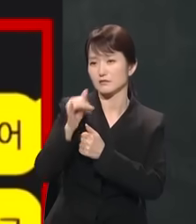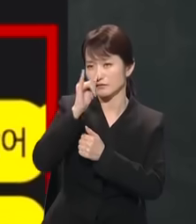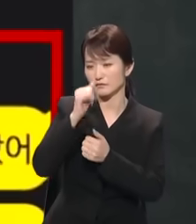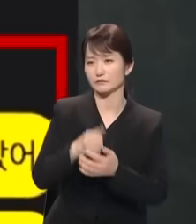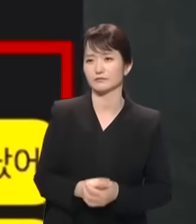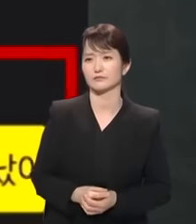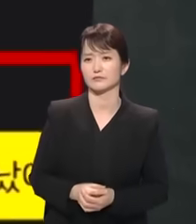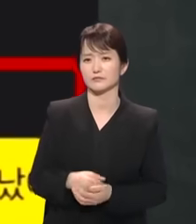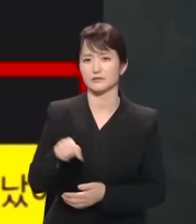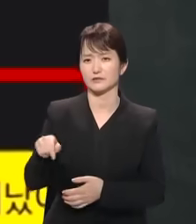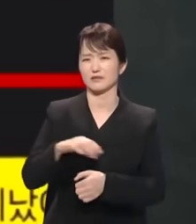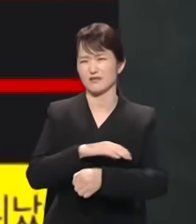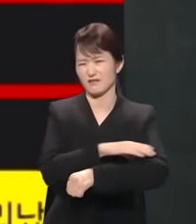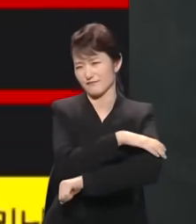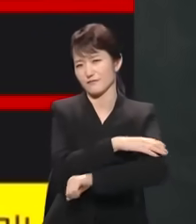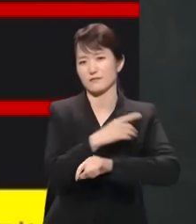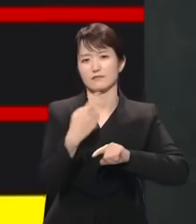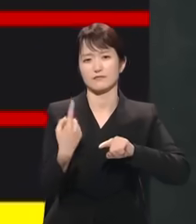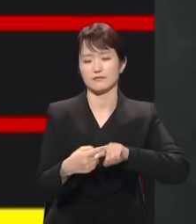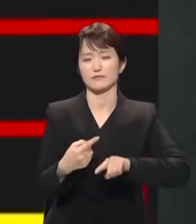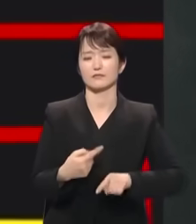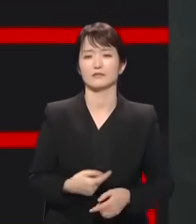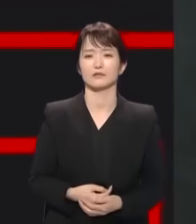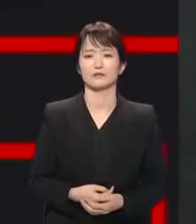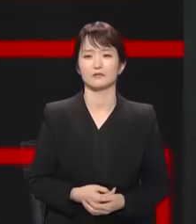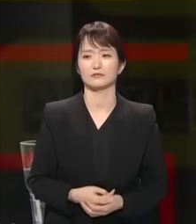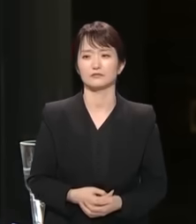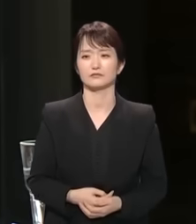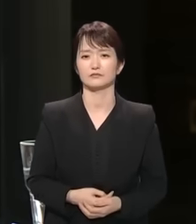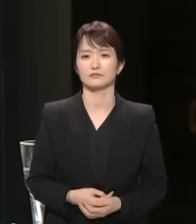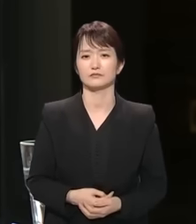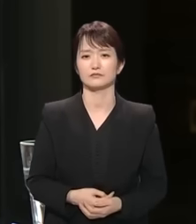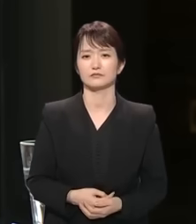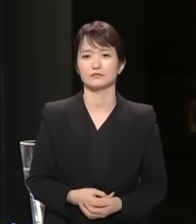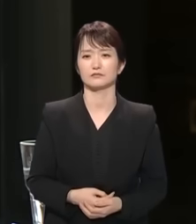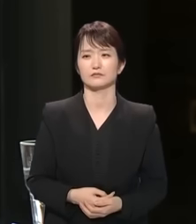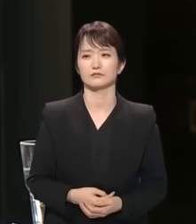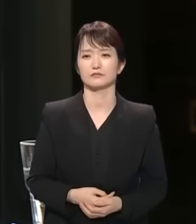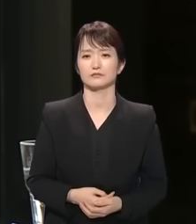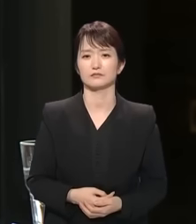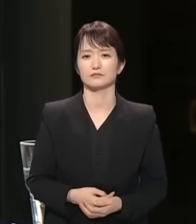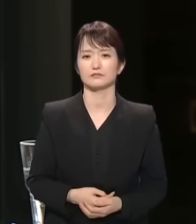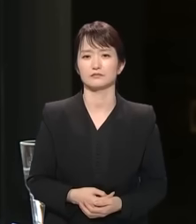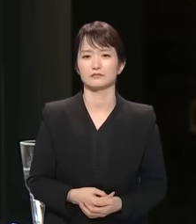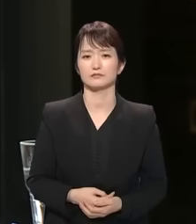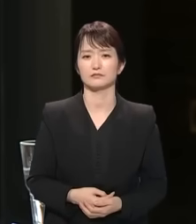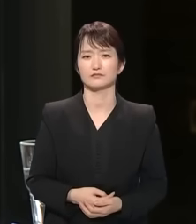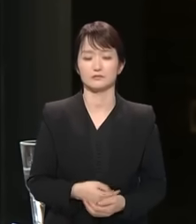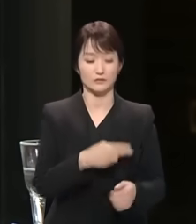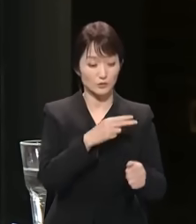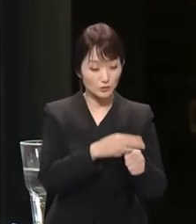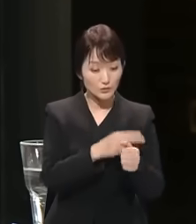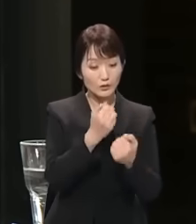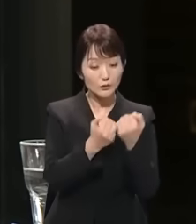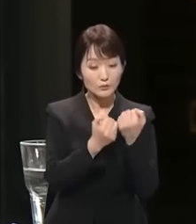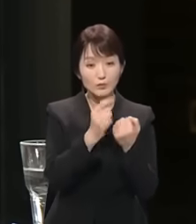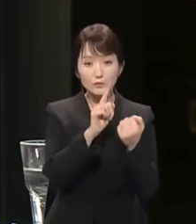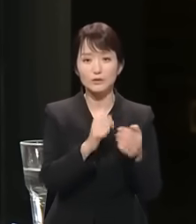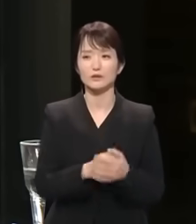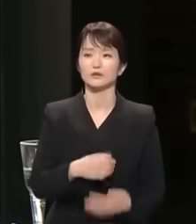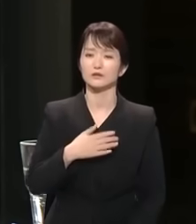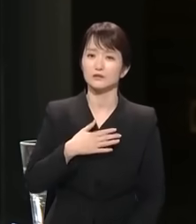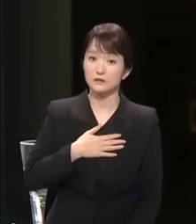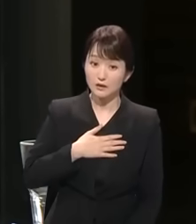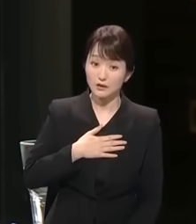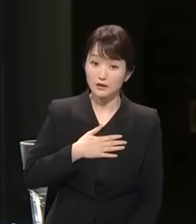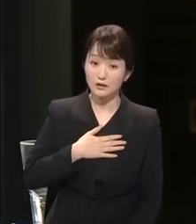갑질이 아닌가라는 생각이 듭니다 아니 이제 저희한테이 교수가 해명이라고 했던 얘기 중에도 아 제가 심지어